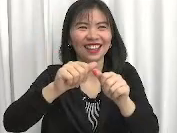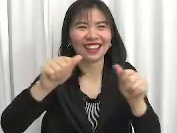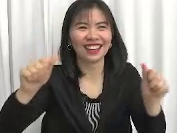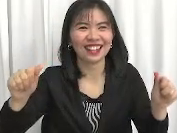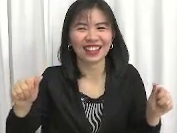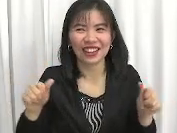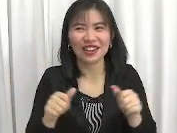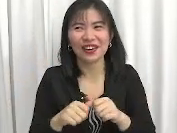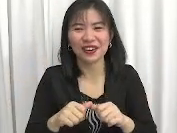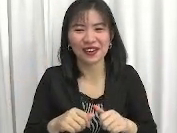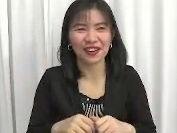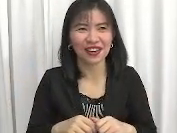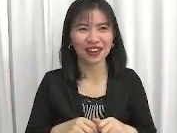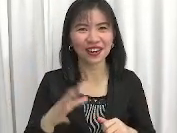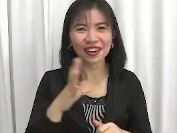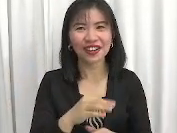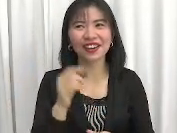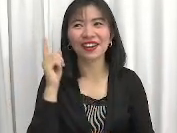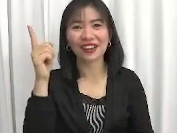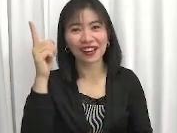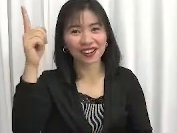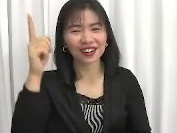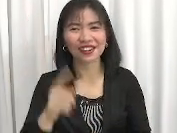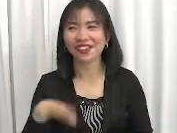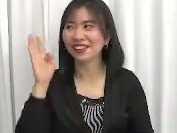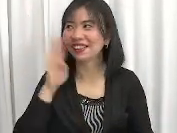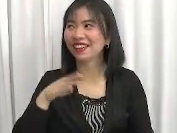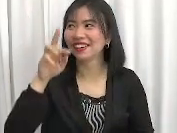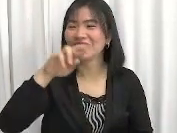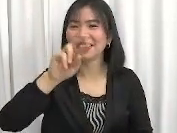Area. Amen. So, Brother Rudy, balik tayo